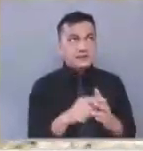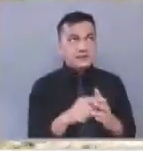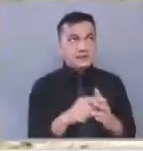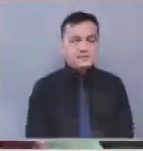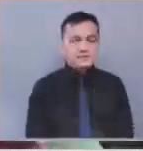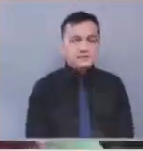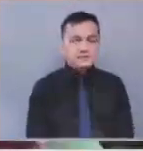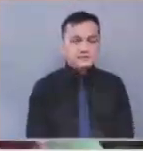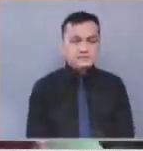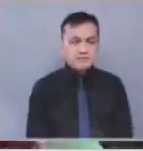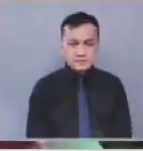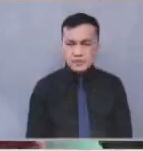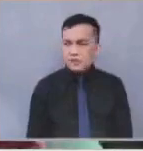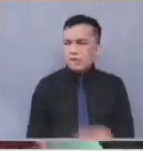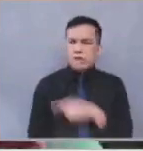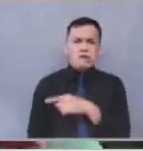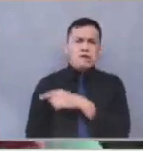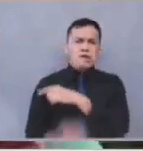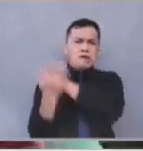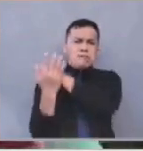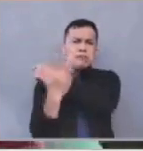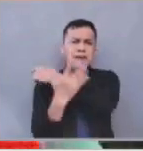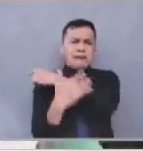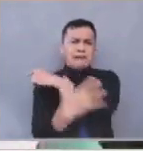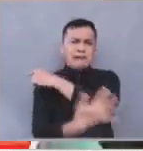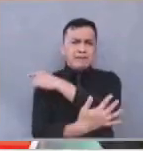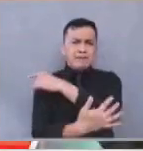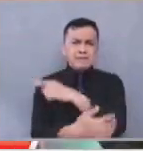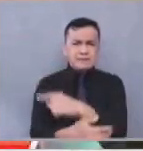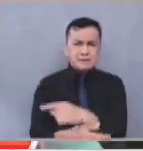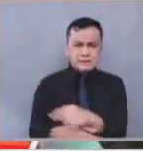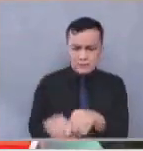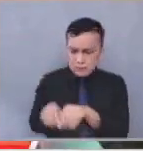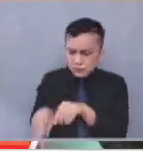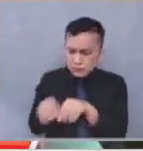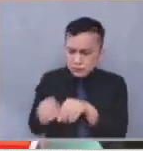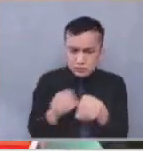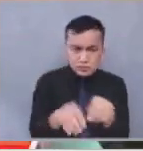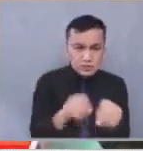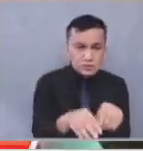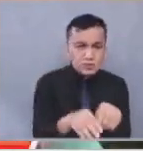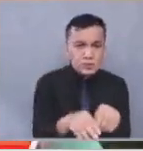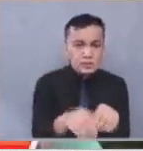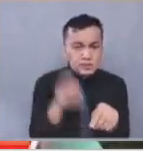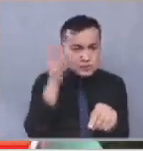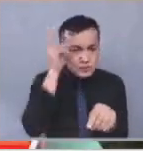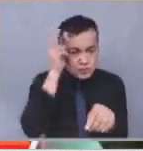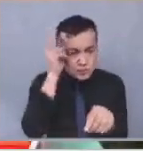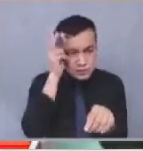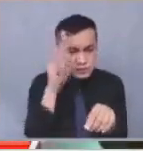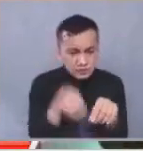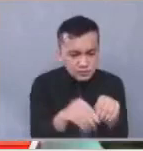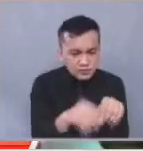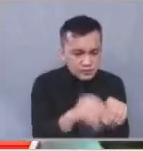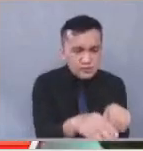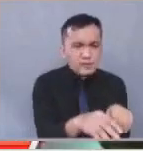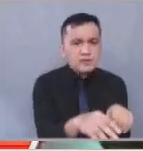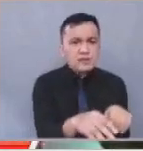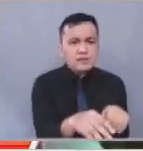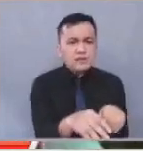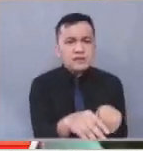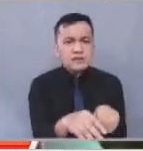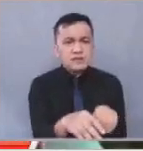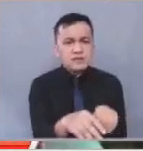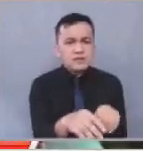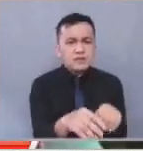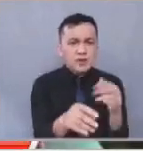Talahiban dito na bakanting lote, tinaniman namin. May mga tanim kaming gulay, may tanim kami. Basta mga ano, kasi masipag